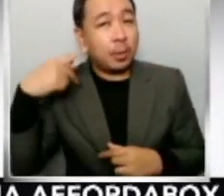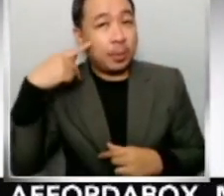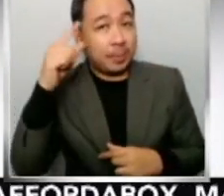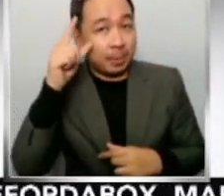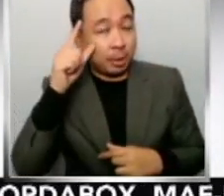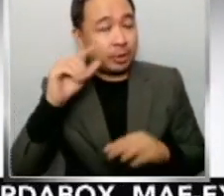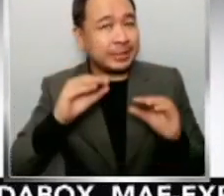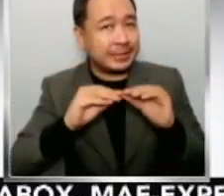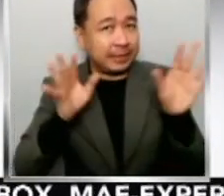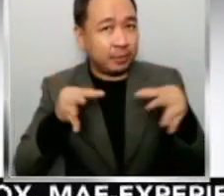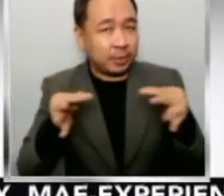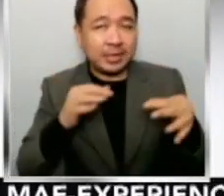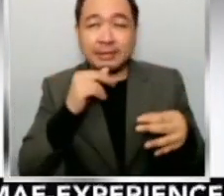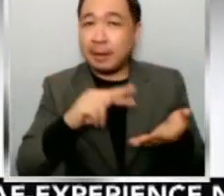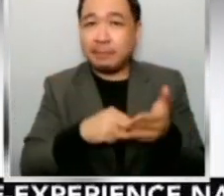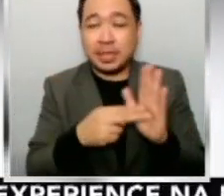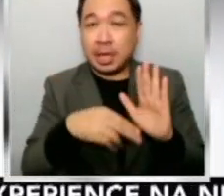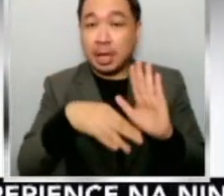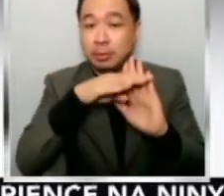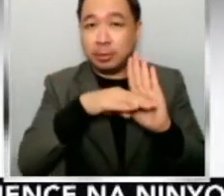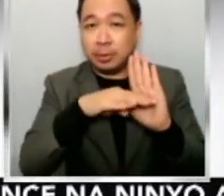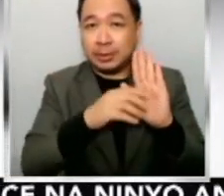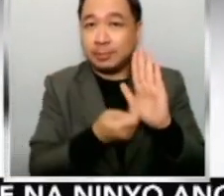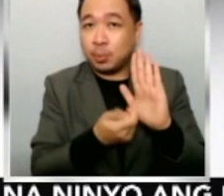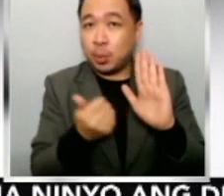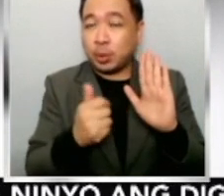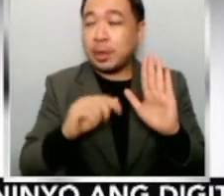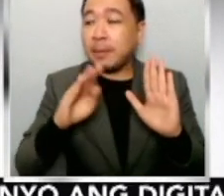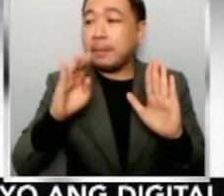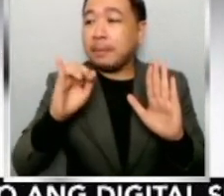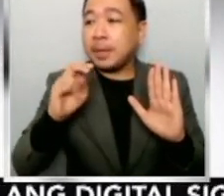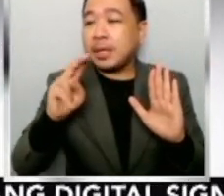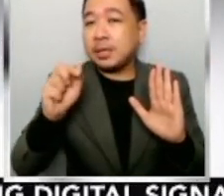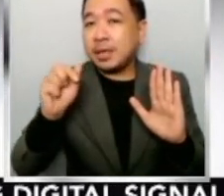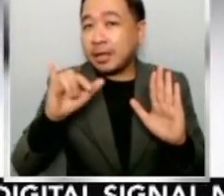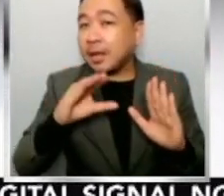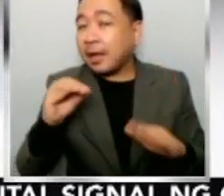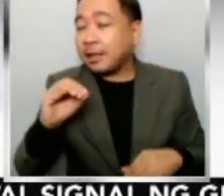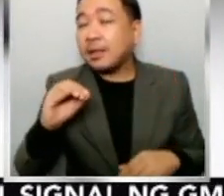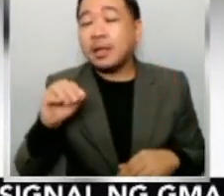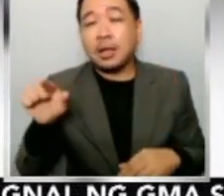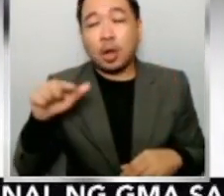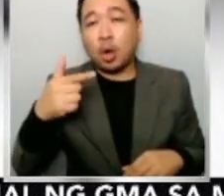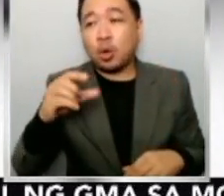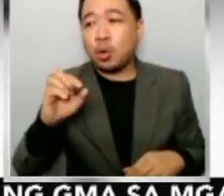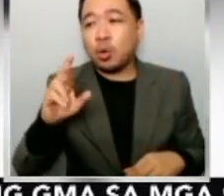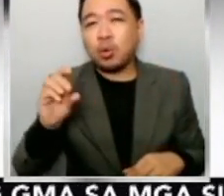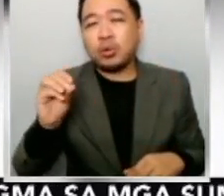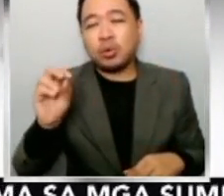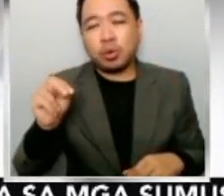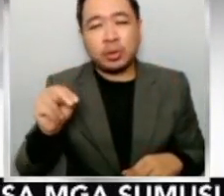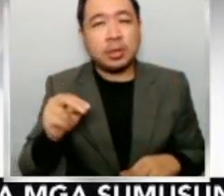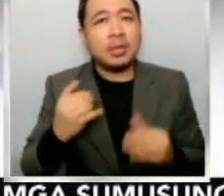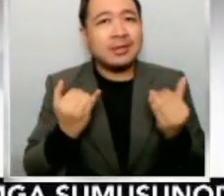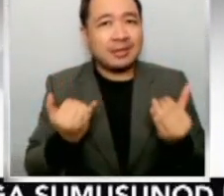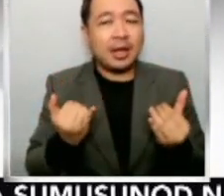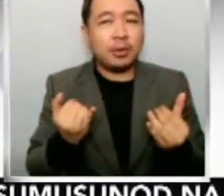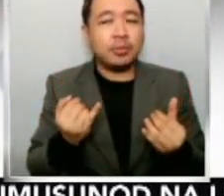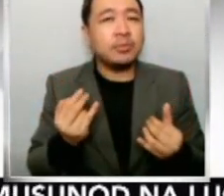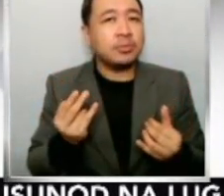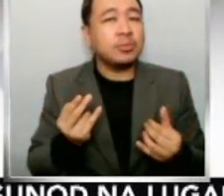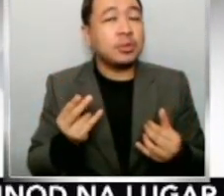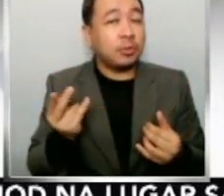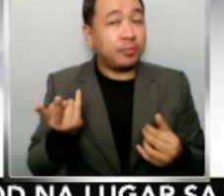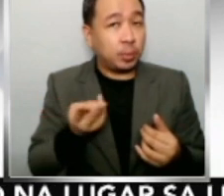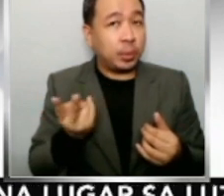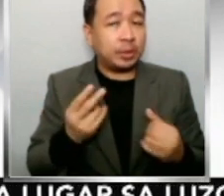nila sa kanilang tiket sina Gordon at Minay. Para sa kanila raw ni Soto, patuloy na tumutupad sa gentleman's agreement sina